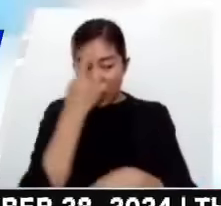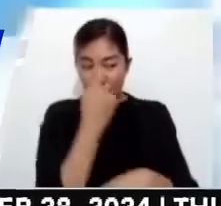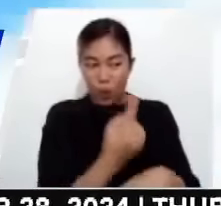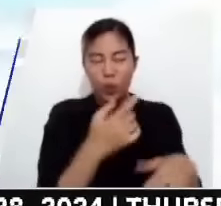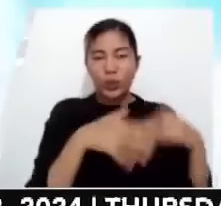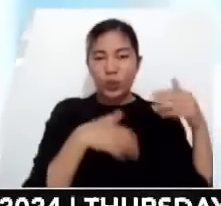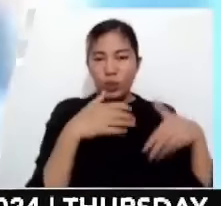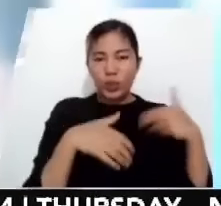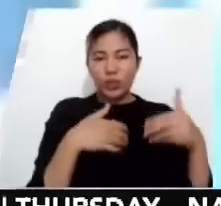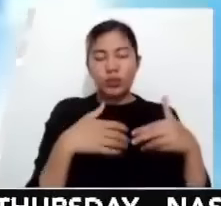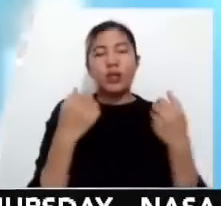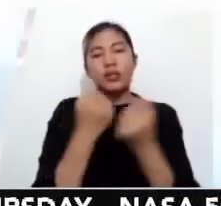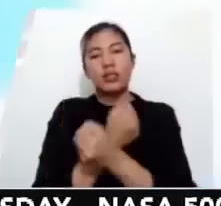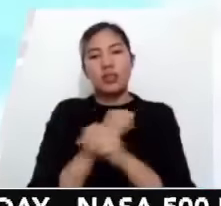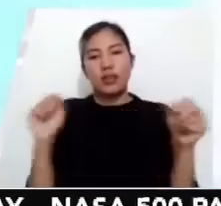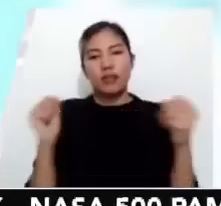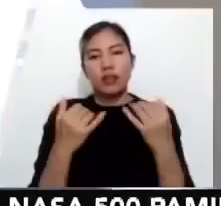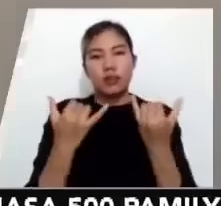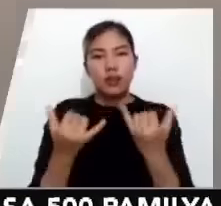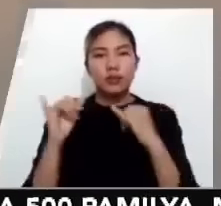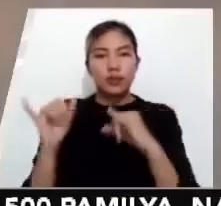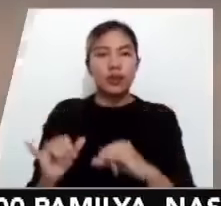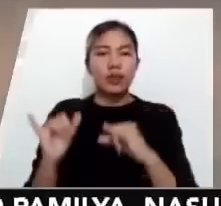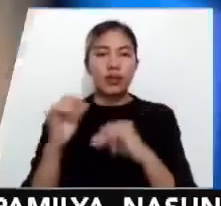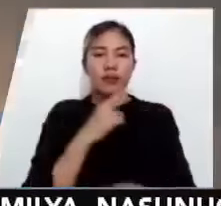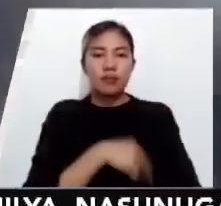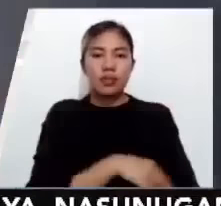at nagpapagaling sa ospital.